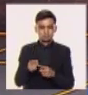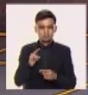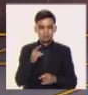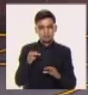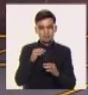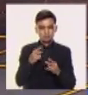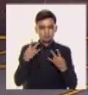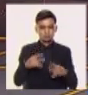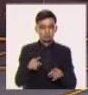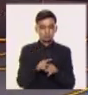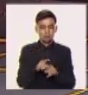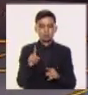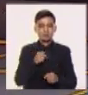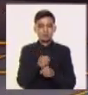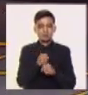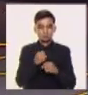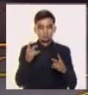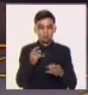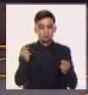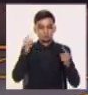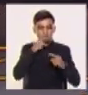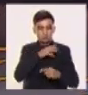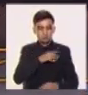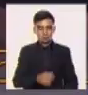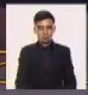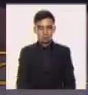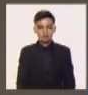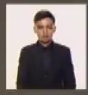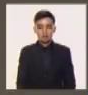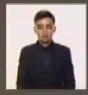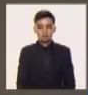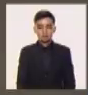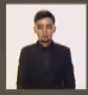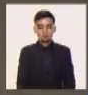котят? И что для этого нужно сделать? Узнавала Арда Камал.